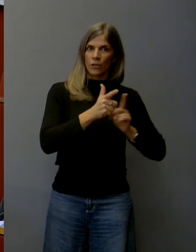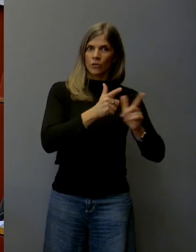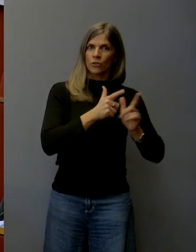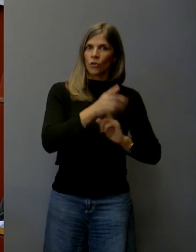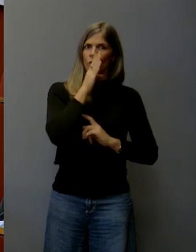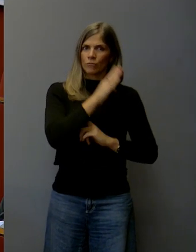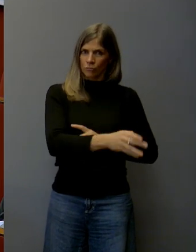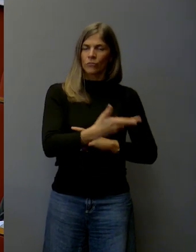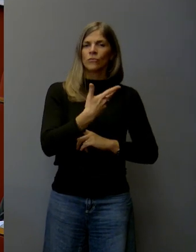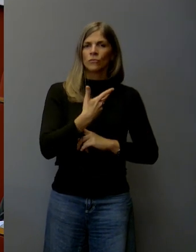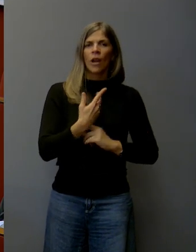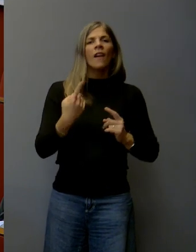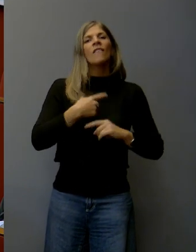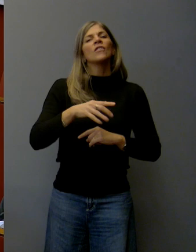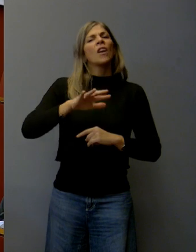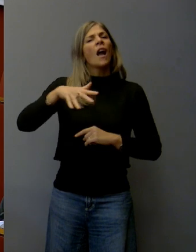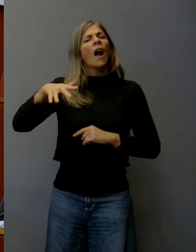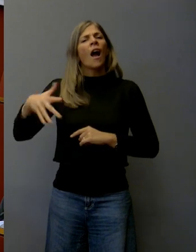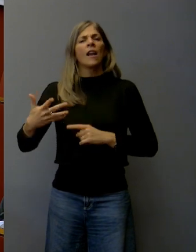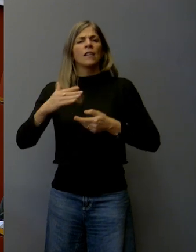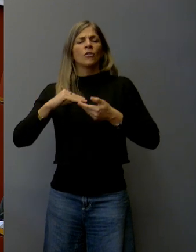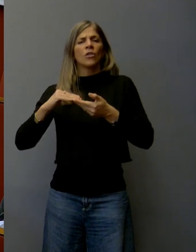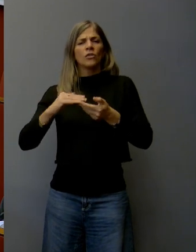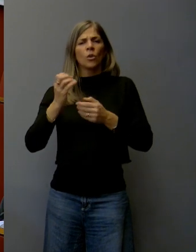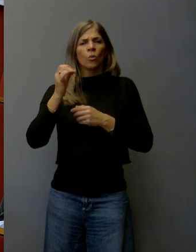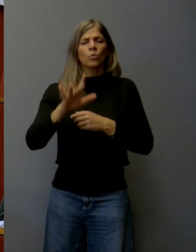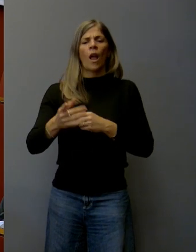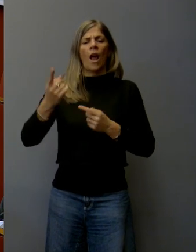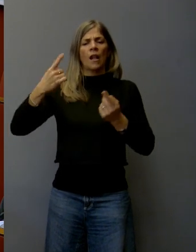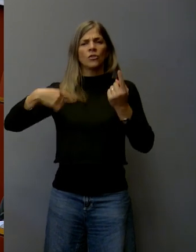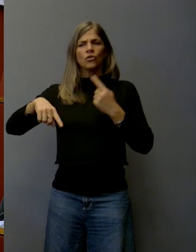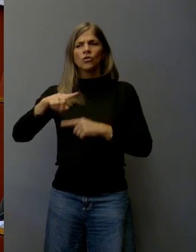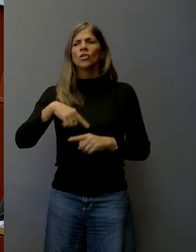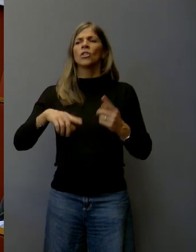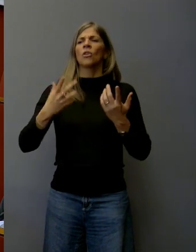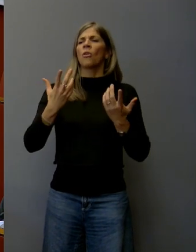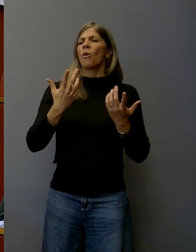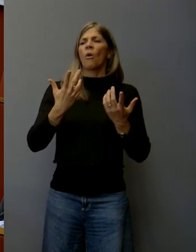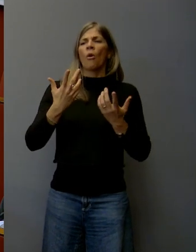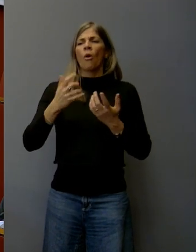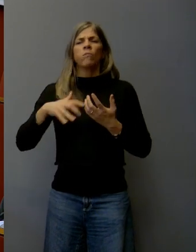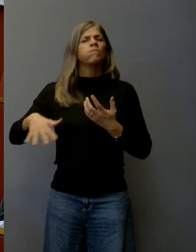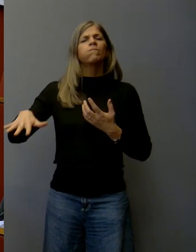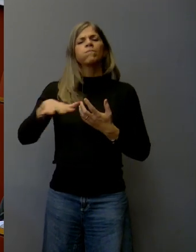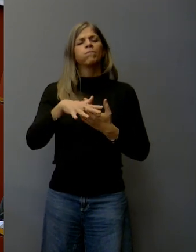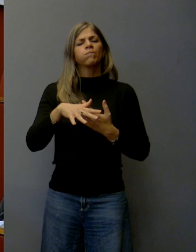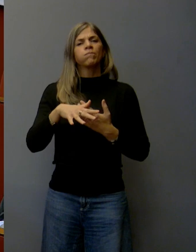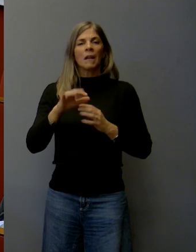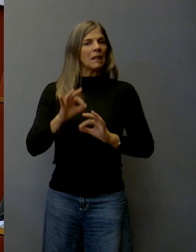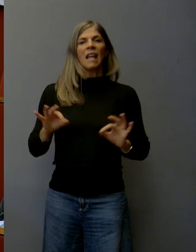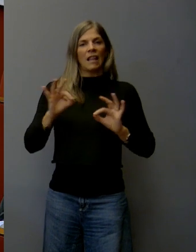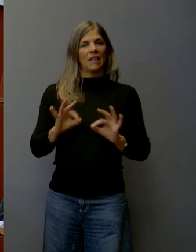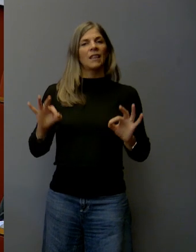associazioni Per tutti gli altri circoli associazioni culturali non culturali tutte non c'è niente